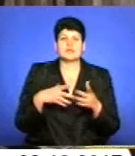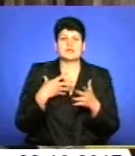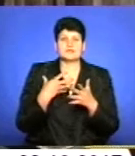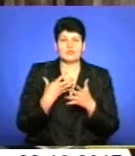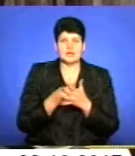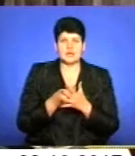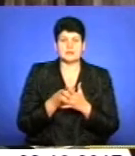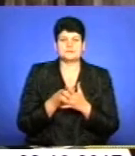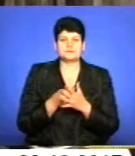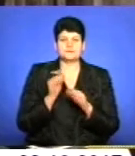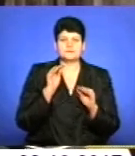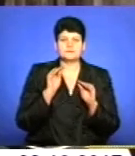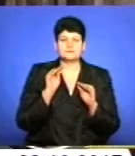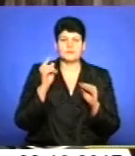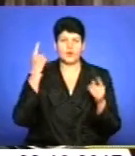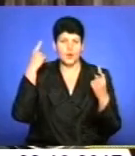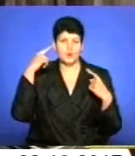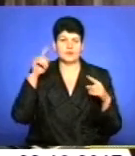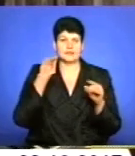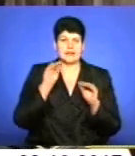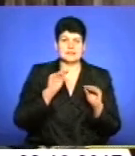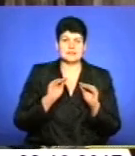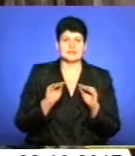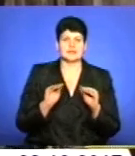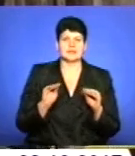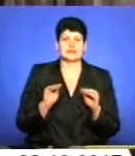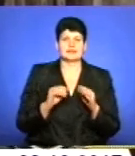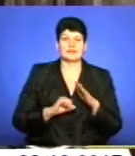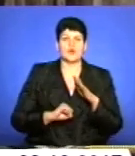колекції власне на основі вбрання українського. Я його